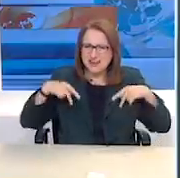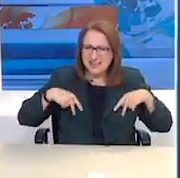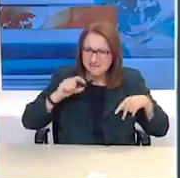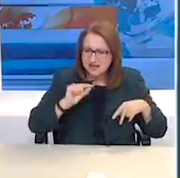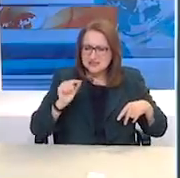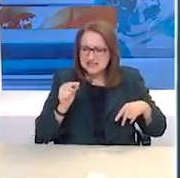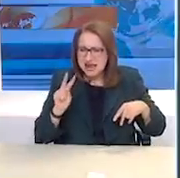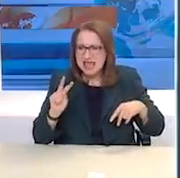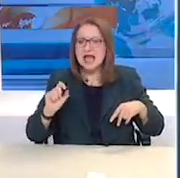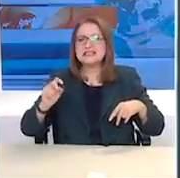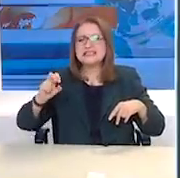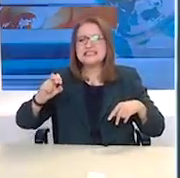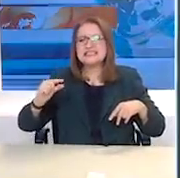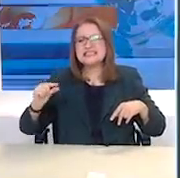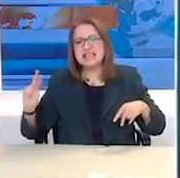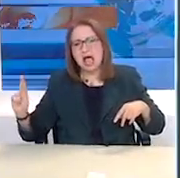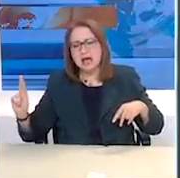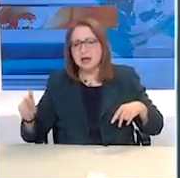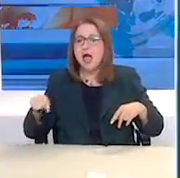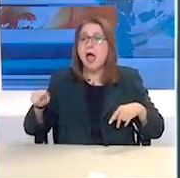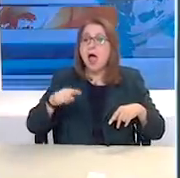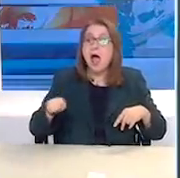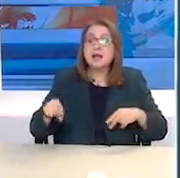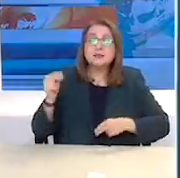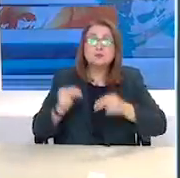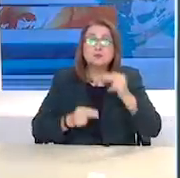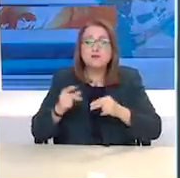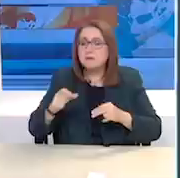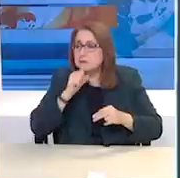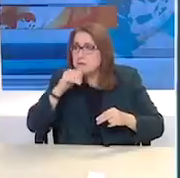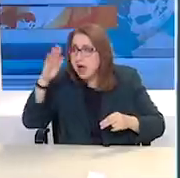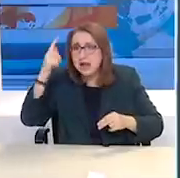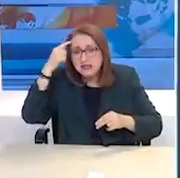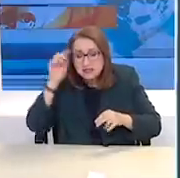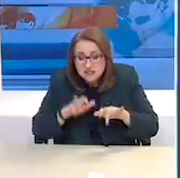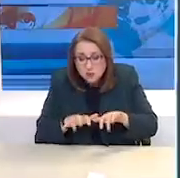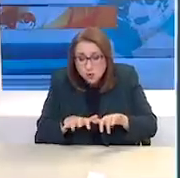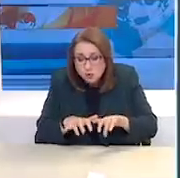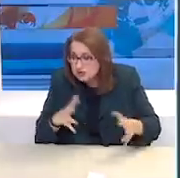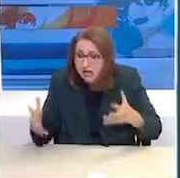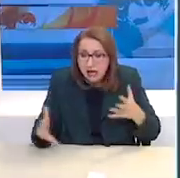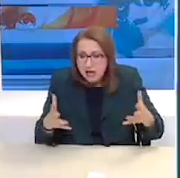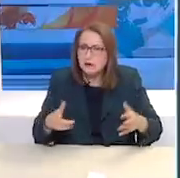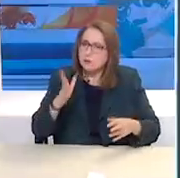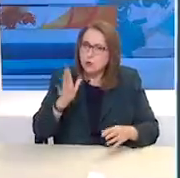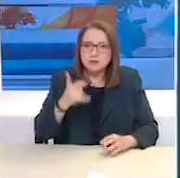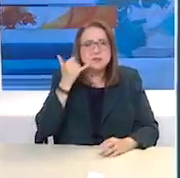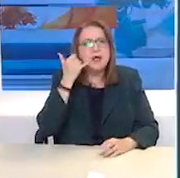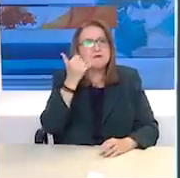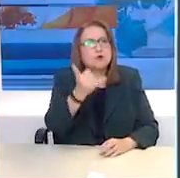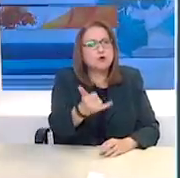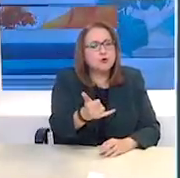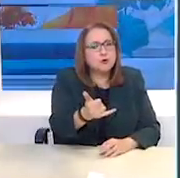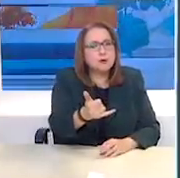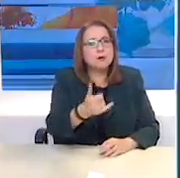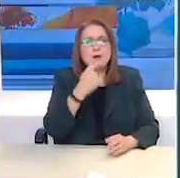οποίοι δεν διαθέτουν τις απαραίτητες ψηφιακές δεξιότητες. Η ίδια υπηρεσία τηλεφωνικής εξυπηρέτησης παρέχεται και για πιστοποιητικά που